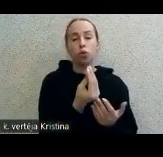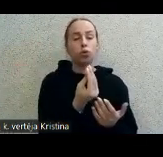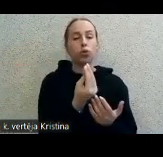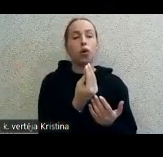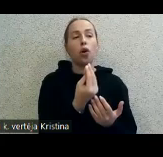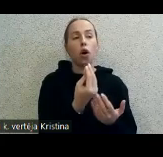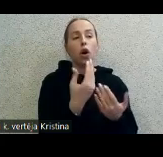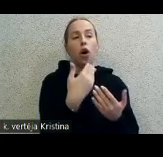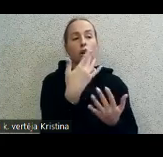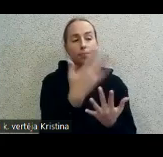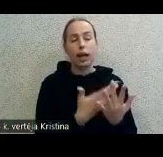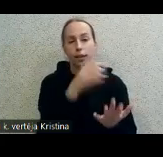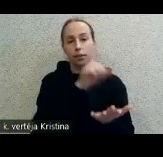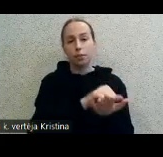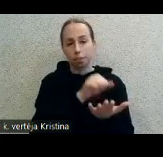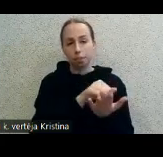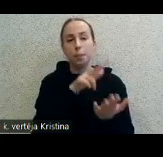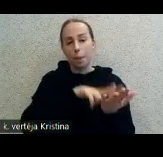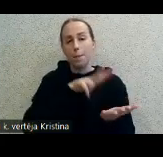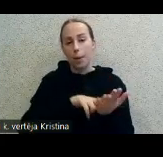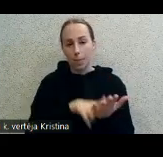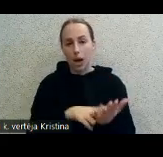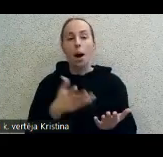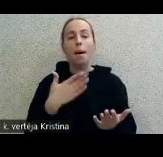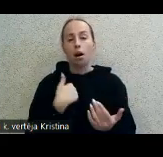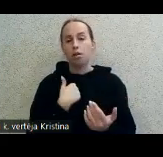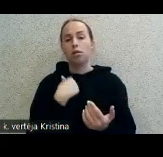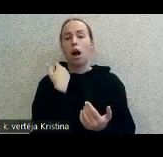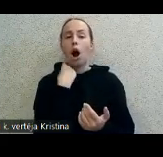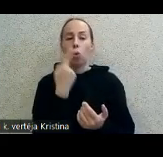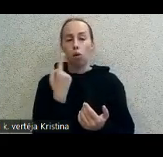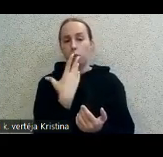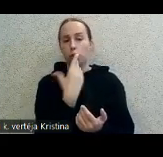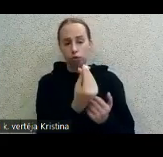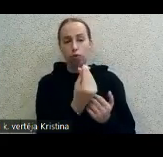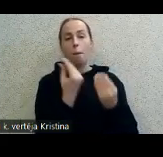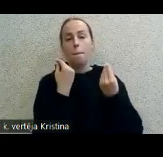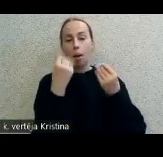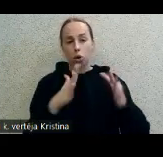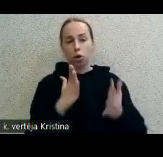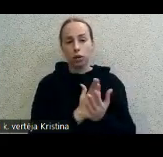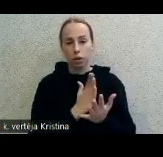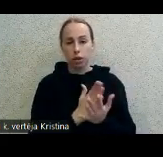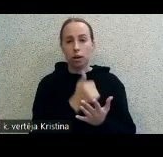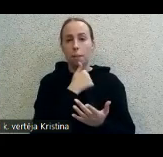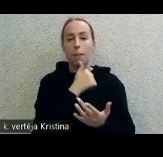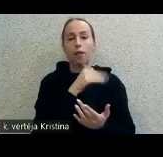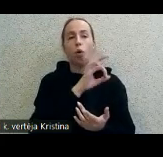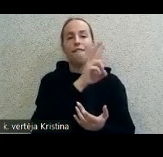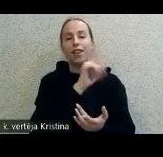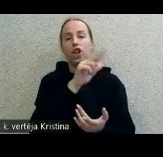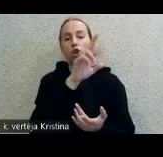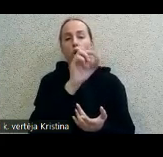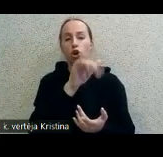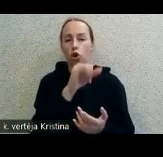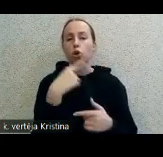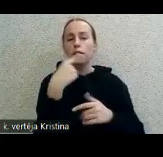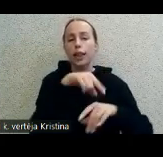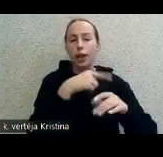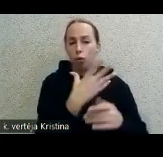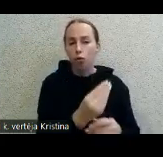yra sąrašas knygų, kurias privalo perskaityti, pavyzdžiui, Viktorijos laikų arba Šekspyro,